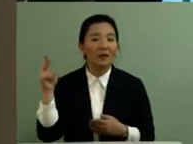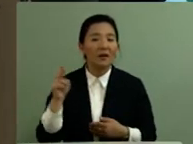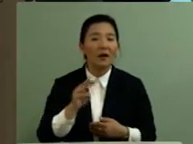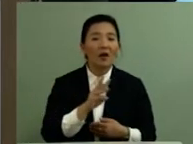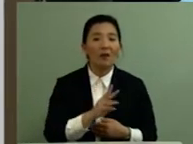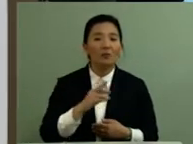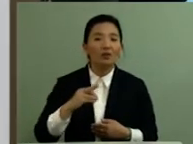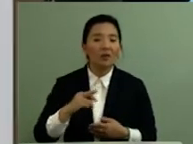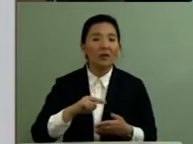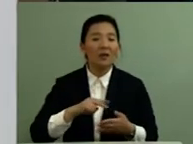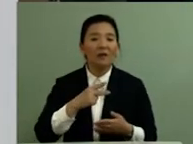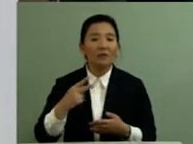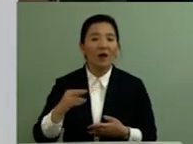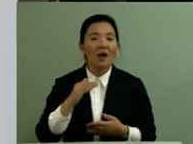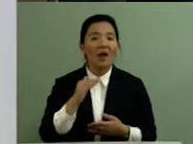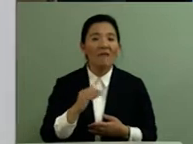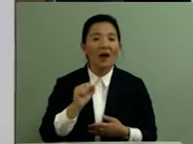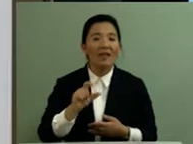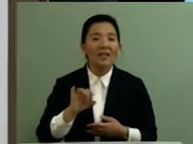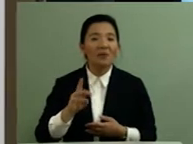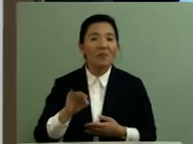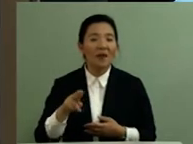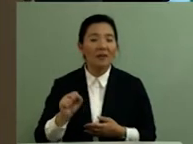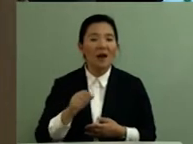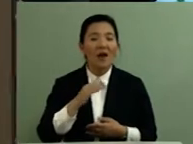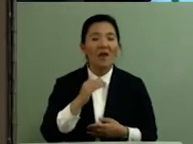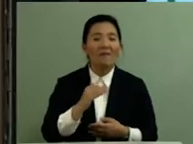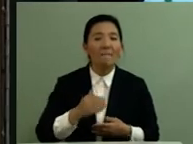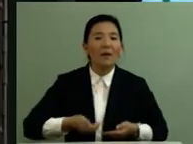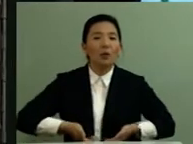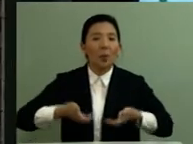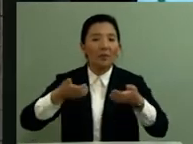МЖ равно F Архимеда плюс F подъемная.